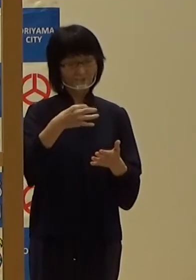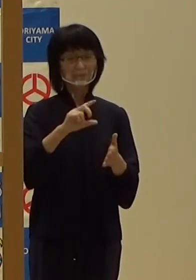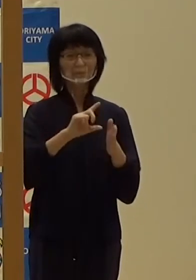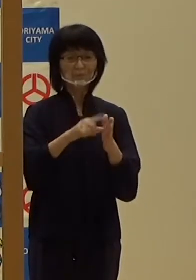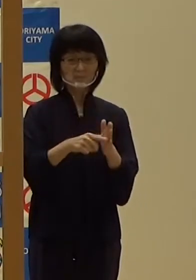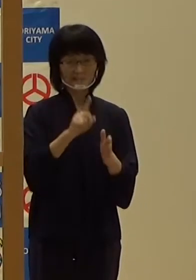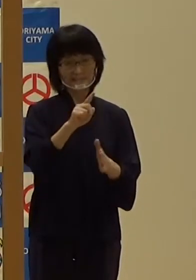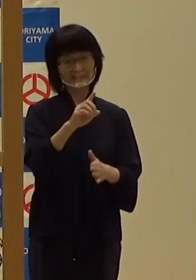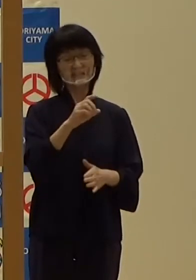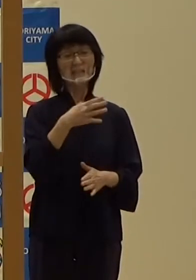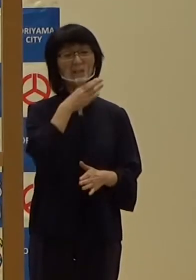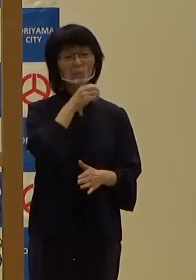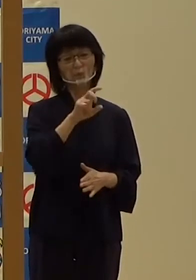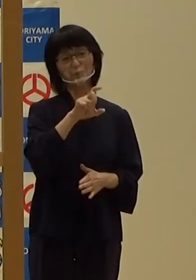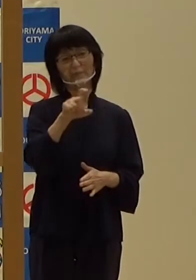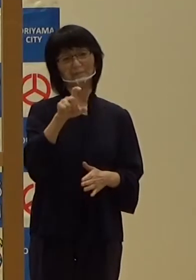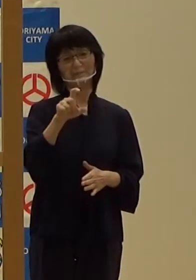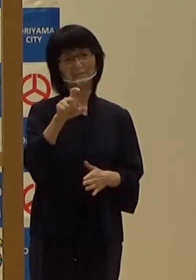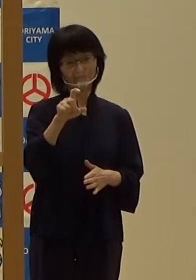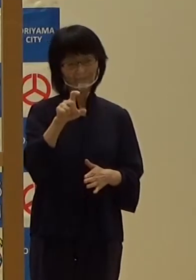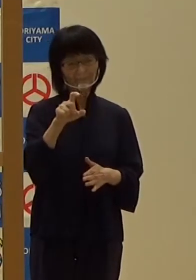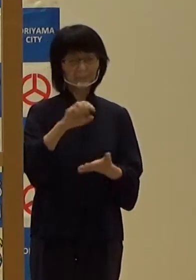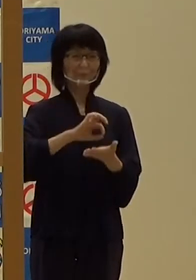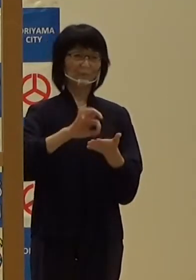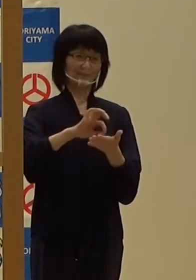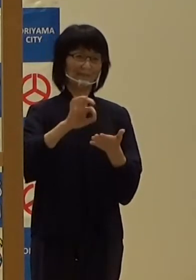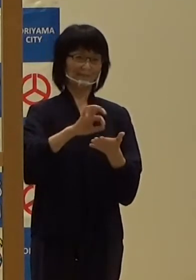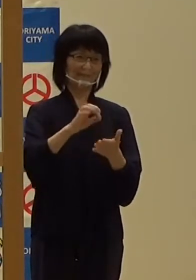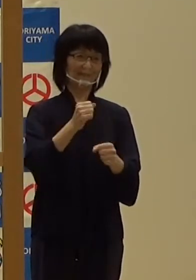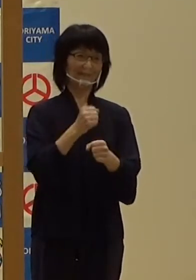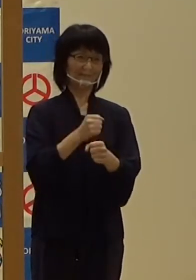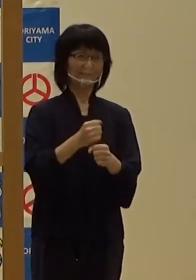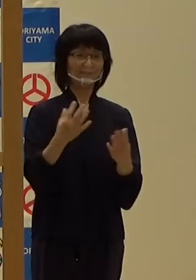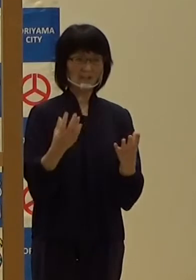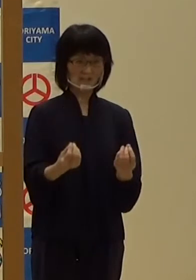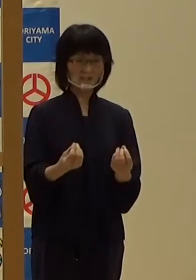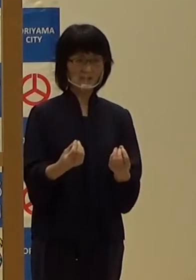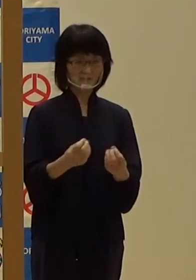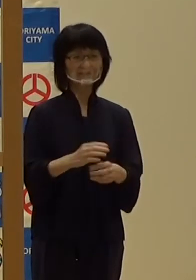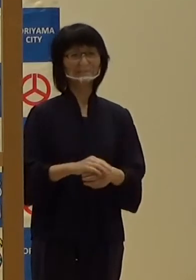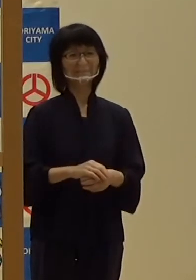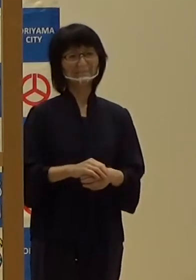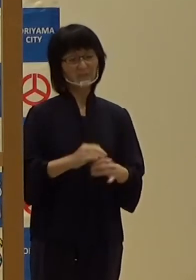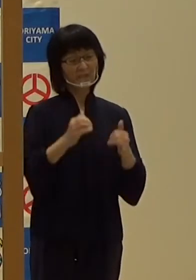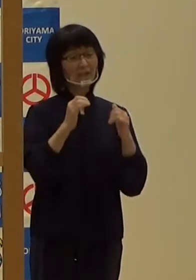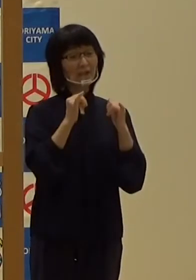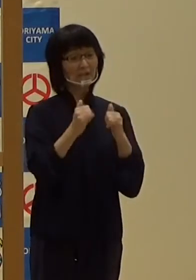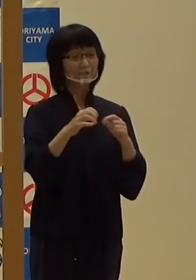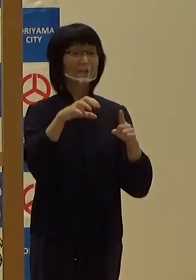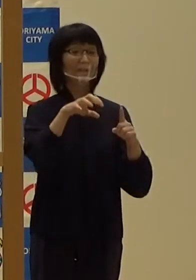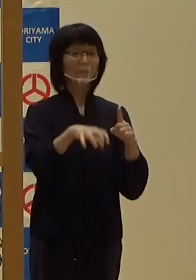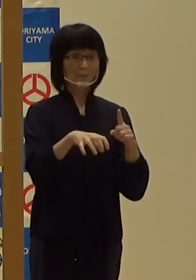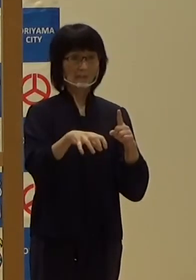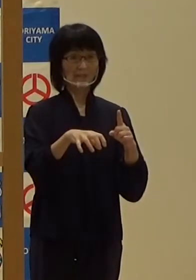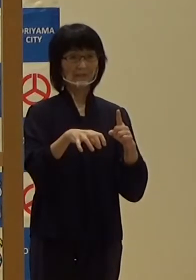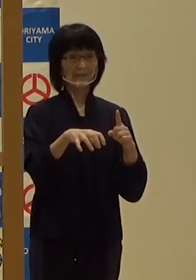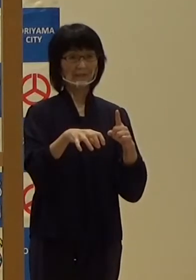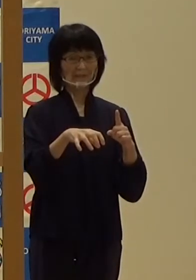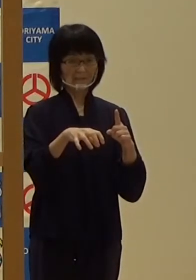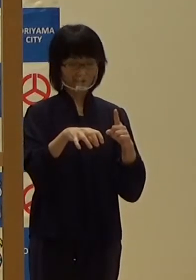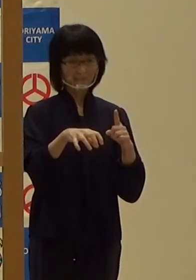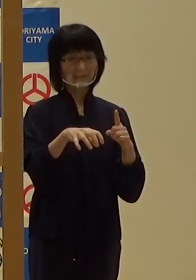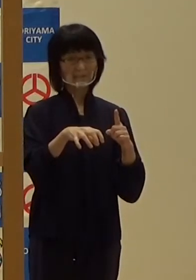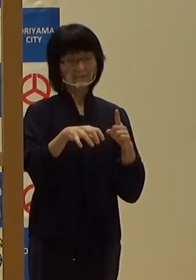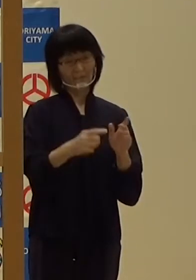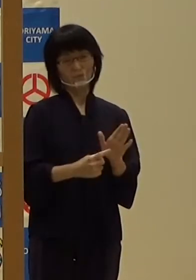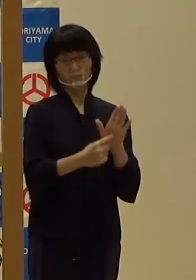ましたが、それはその時建てられたものでございまして、やはり海青山公園というのは、まあ、聖地というおっしゃる